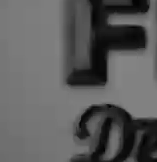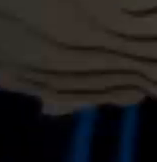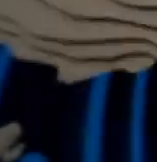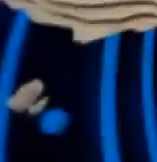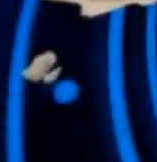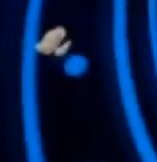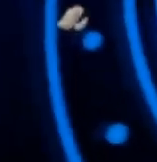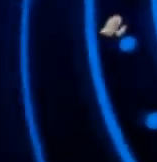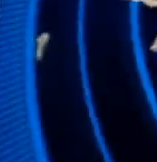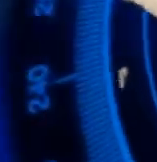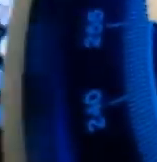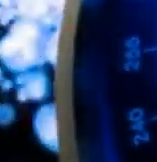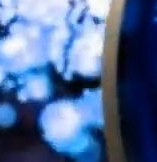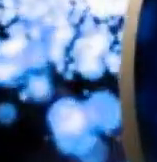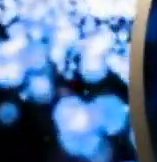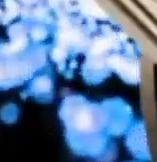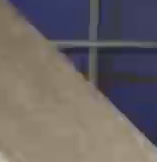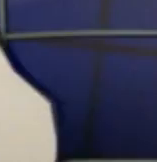की धड़कन.